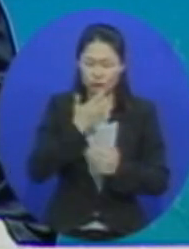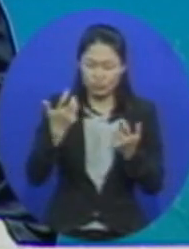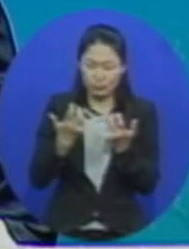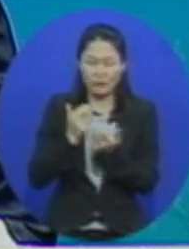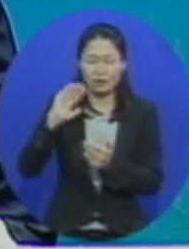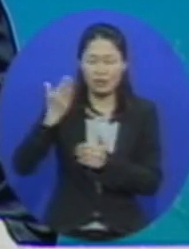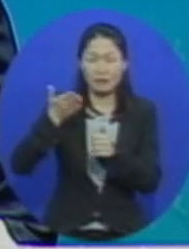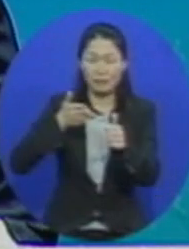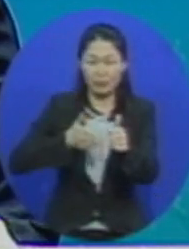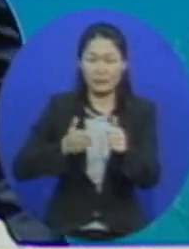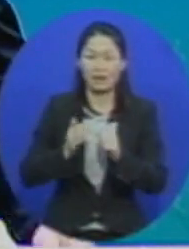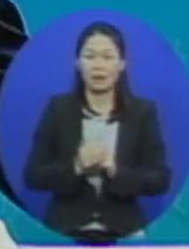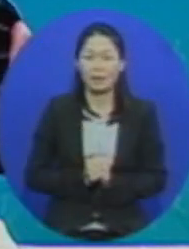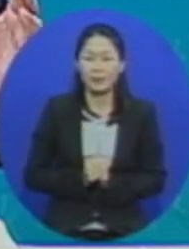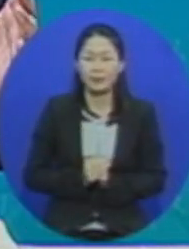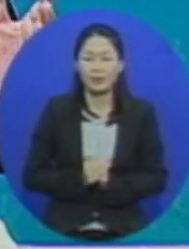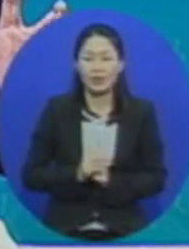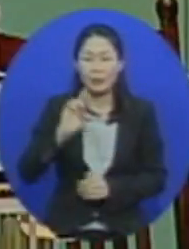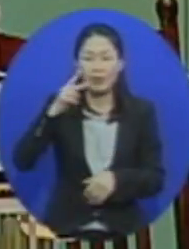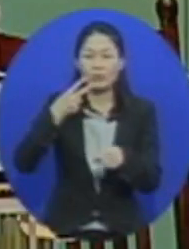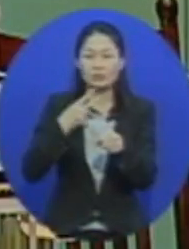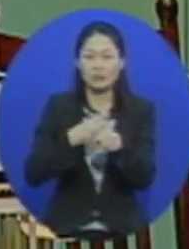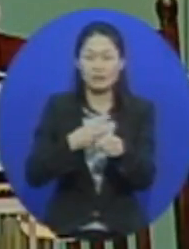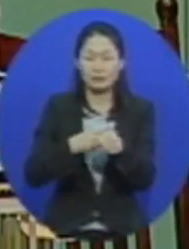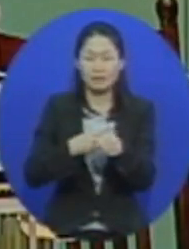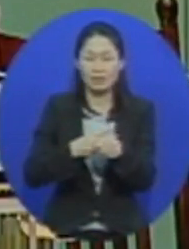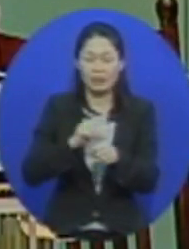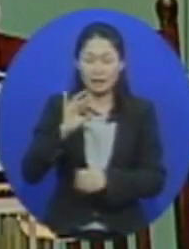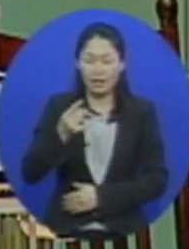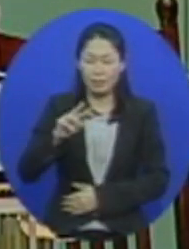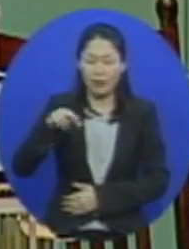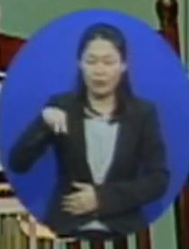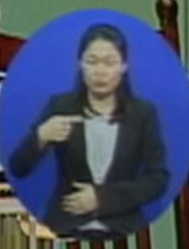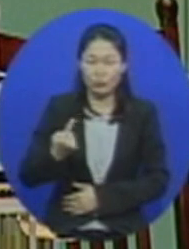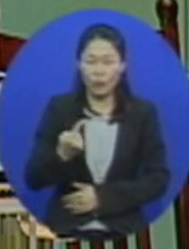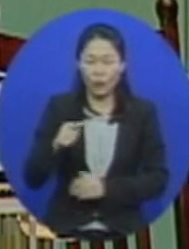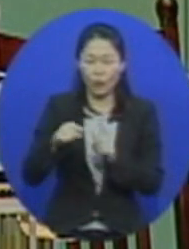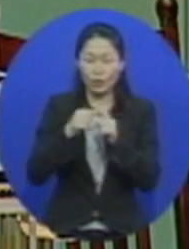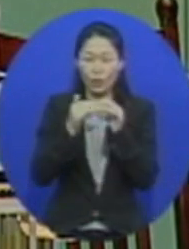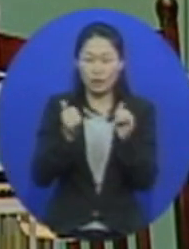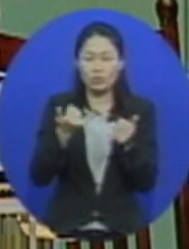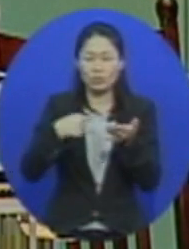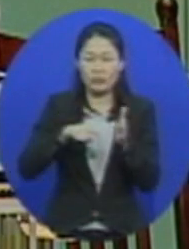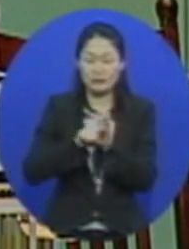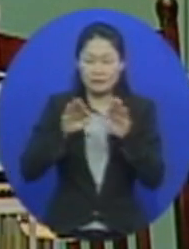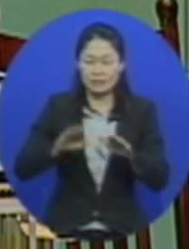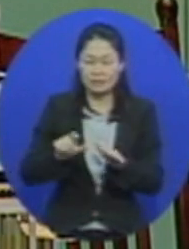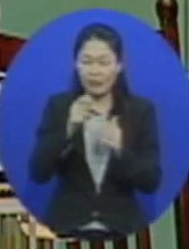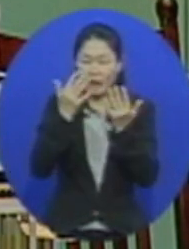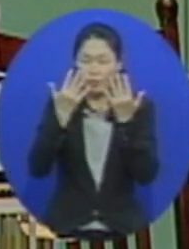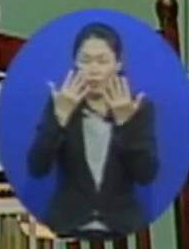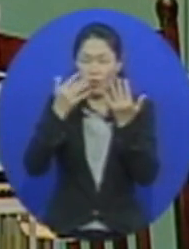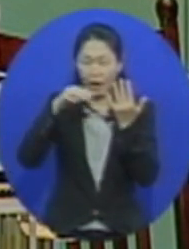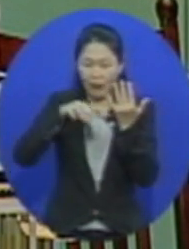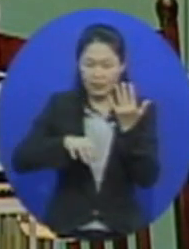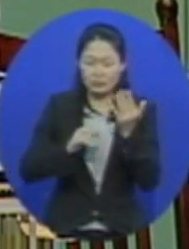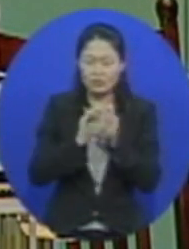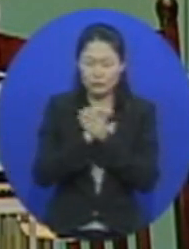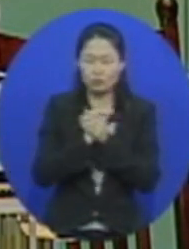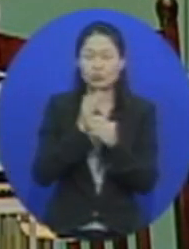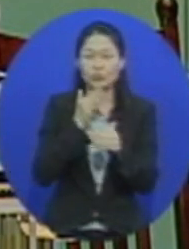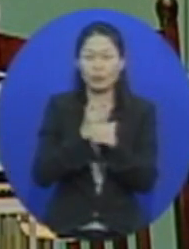그랬습니다 사도 바울이 에베소의 교우들을 위하여 감옥에서 지금 기도를 하는 겁니다